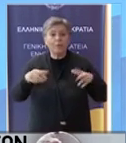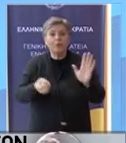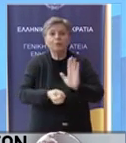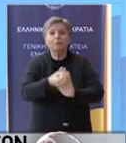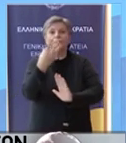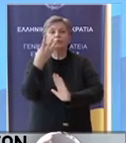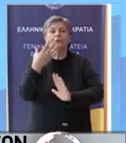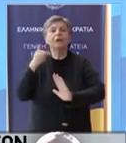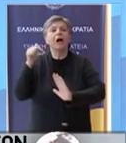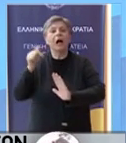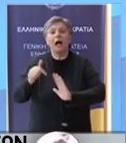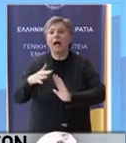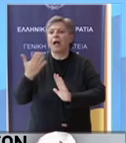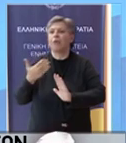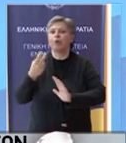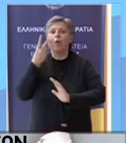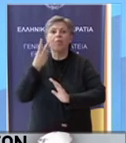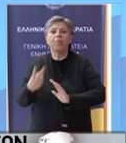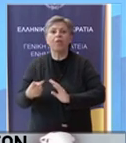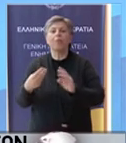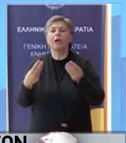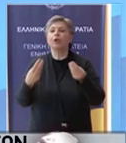αποτελεί προϋπόθεση ώστε να εξορθολογιστούν